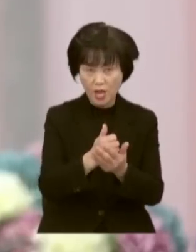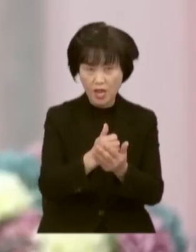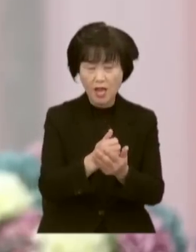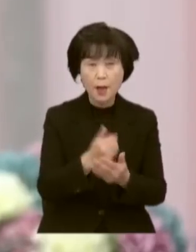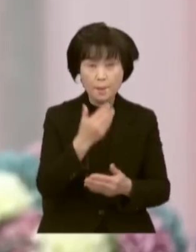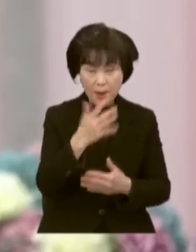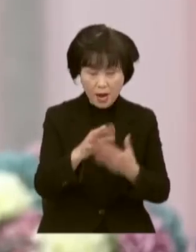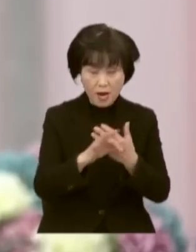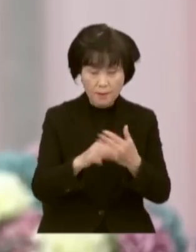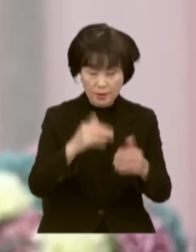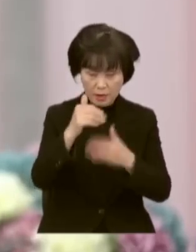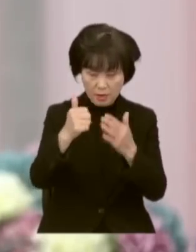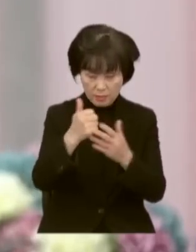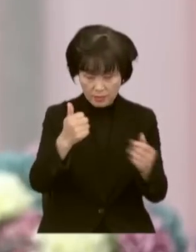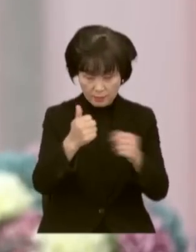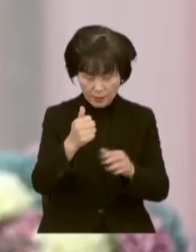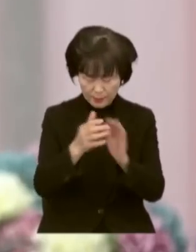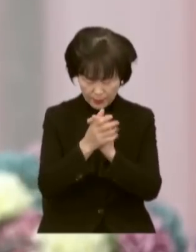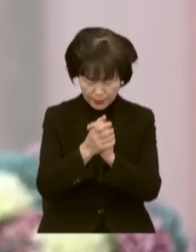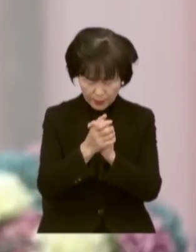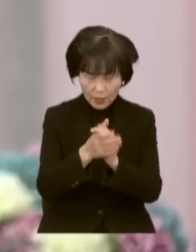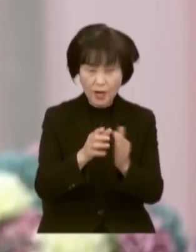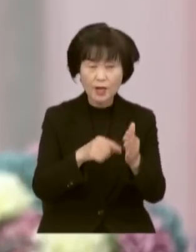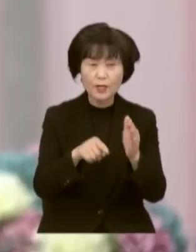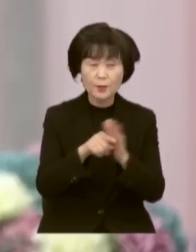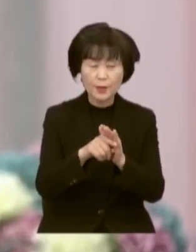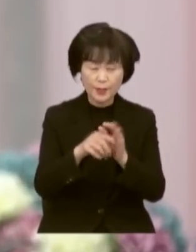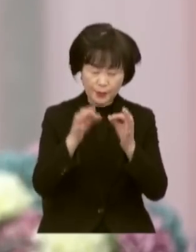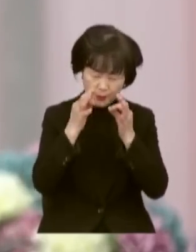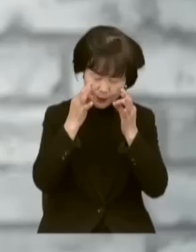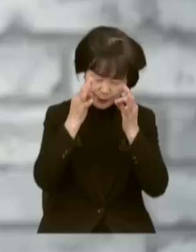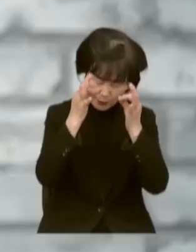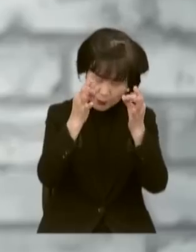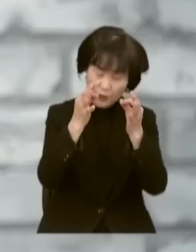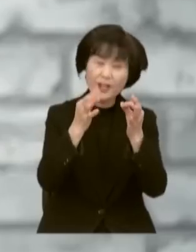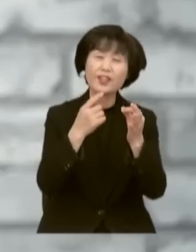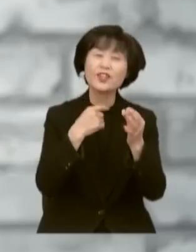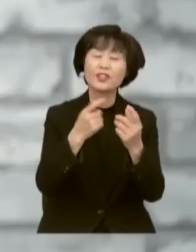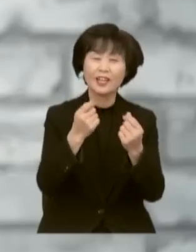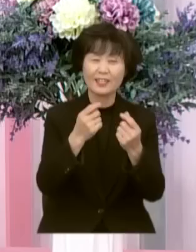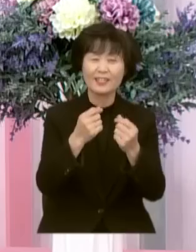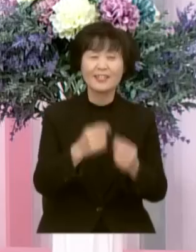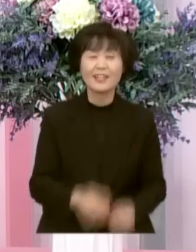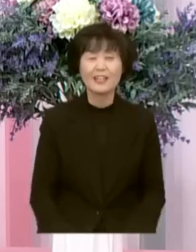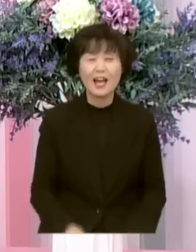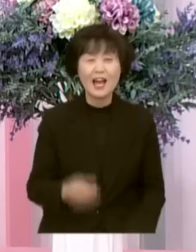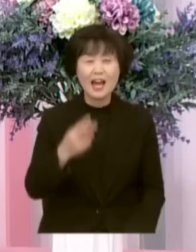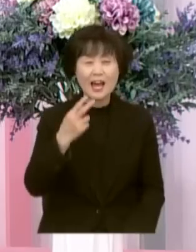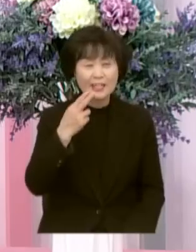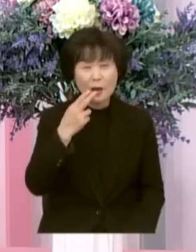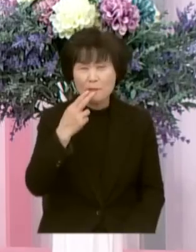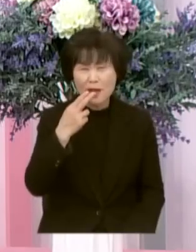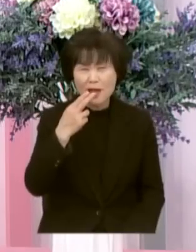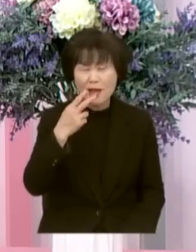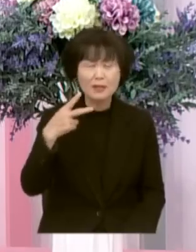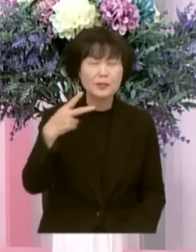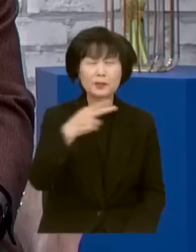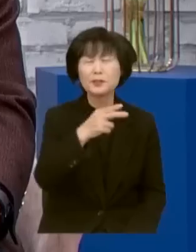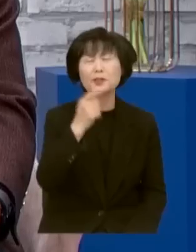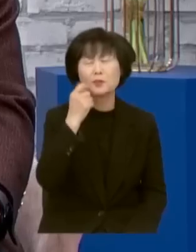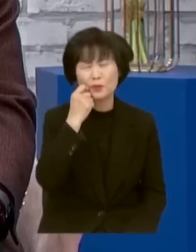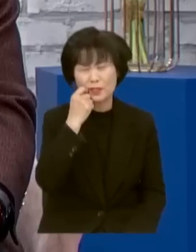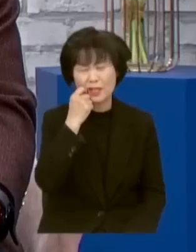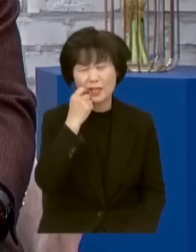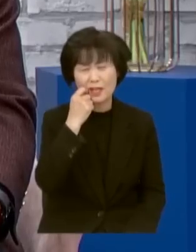되도록이면 하나님 앞에 이제 기도하려고 24시간 깨어 기도하려고 노력했던 것 같아요. 담배 필 때만 빼고 담배를 못 끊겠더라고요.